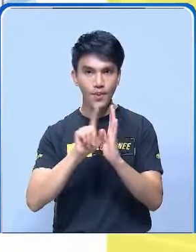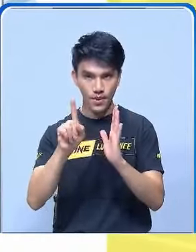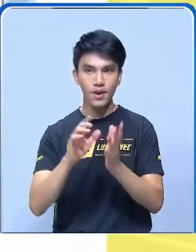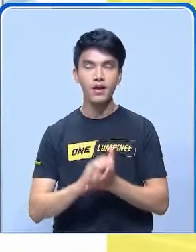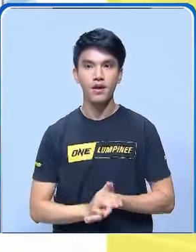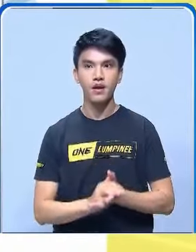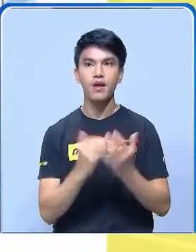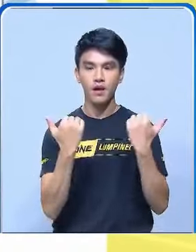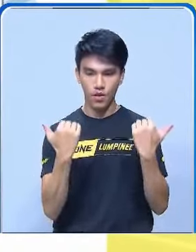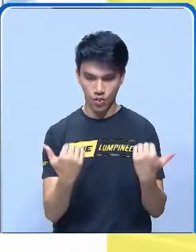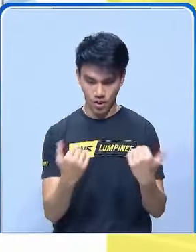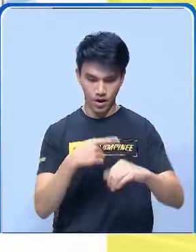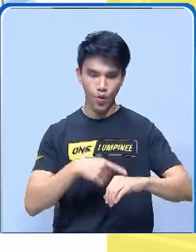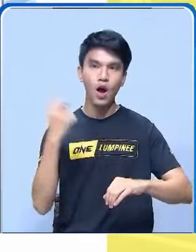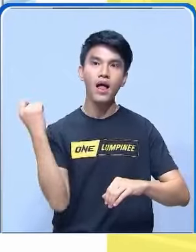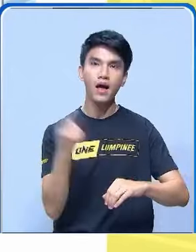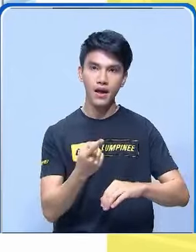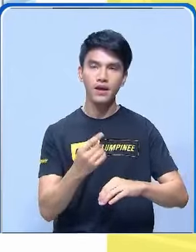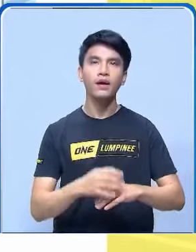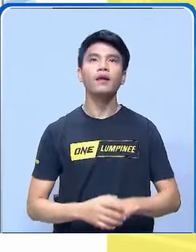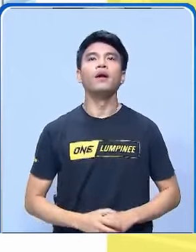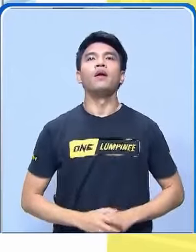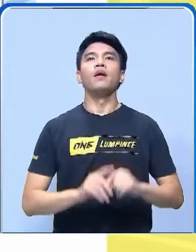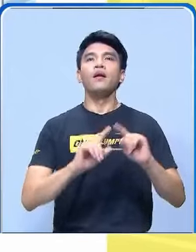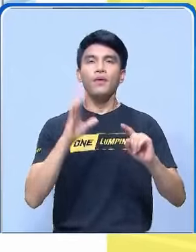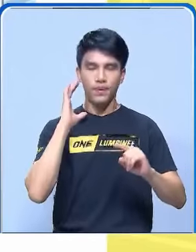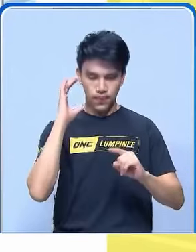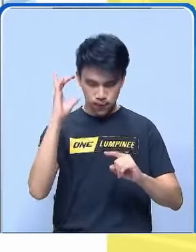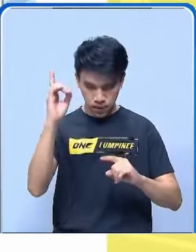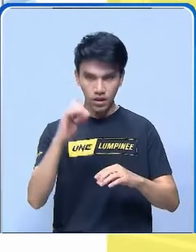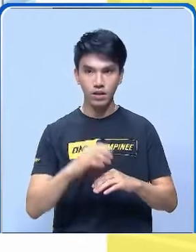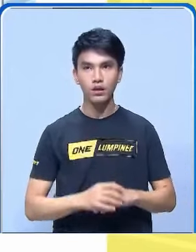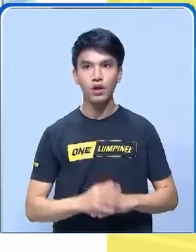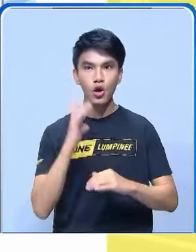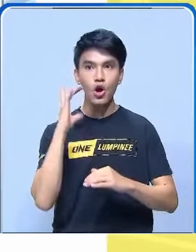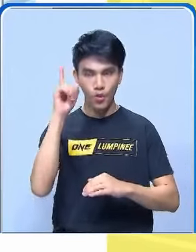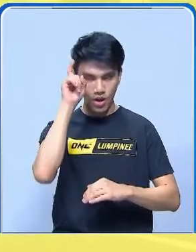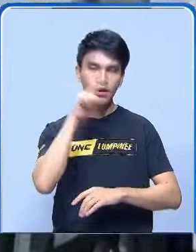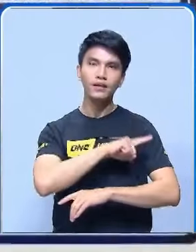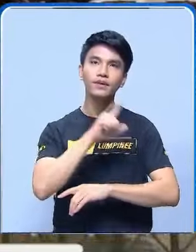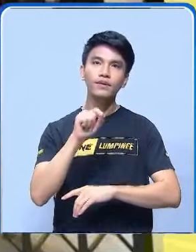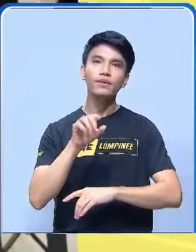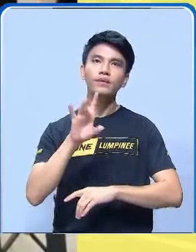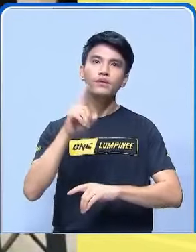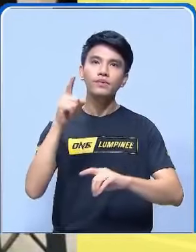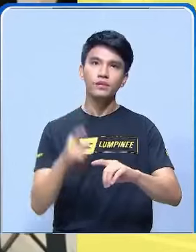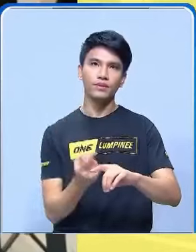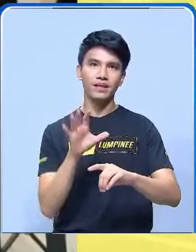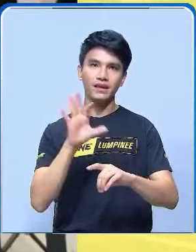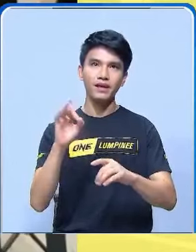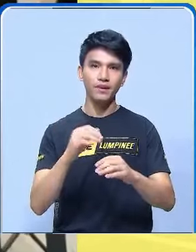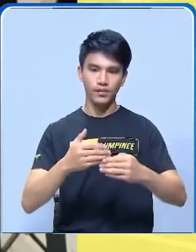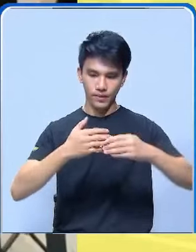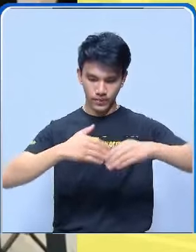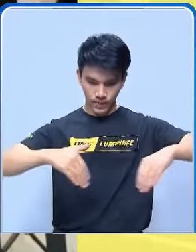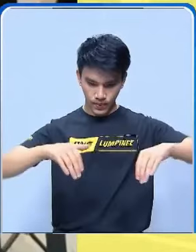ะ นะวันนี้เลยเมื่อเช็คเมื่อตีหนึ่งที่ผ่านมาแต่วันพรุ่งนี้เนี่ยสิครับพรุ่งนี้คือวันเสาร์28กันยายนเนี่ยเขื่อนเจ้าพระยาเขาจะปรับ